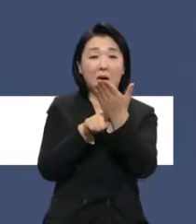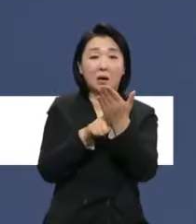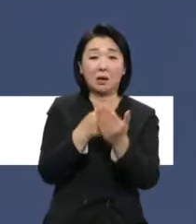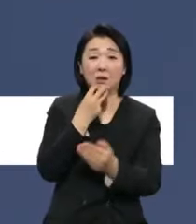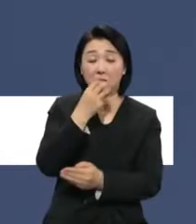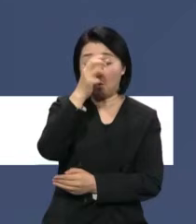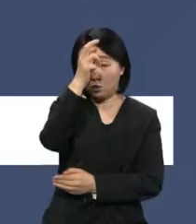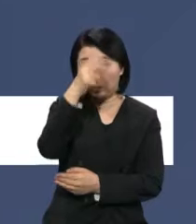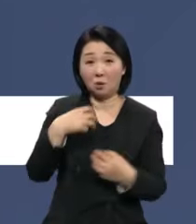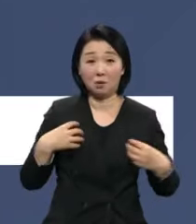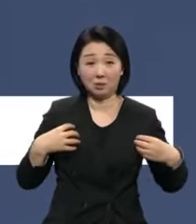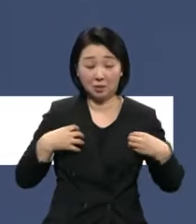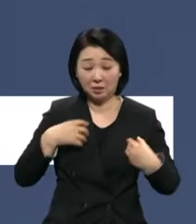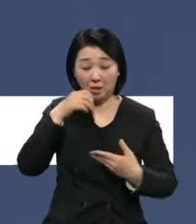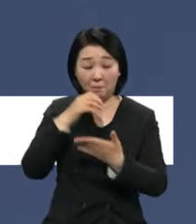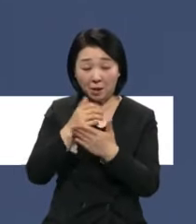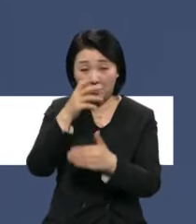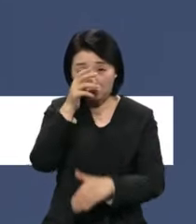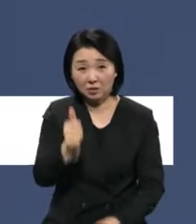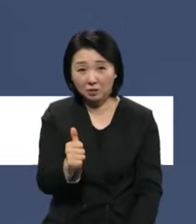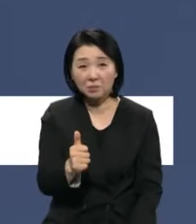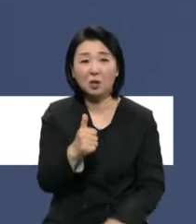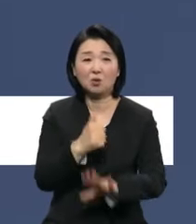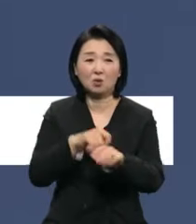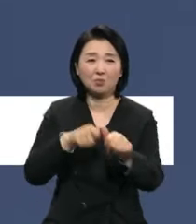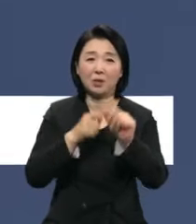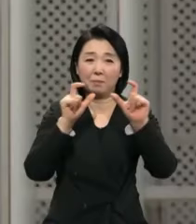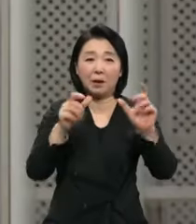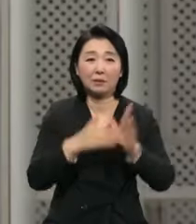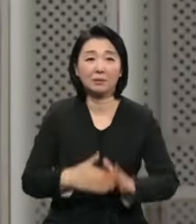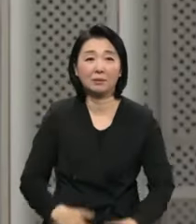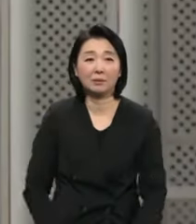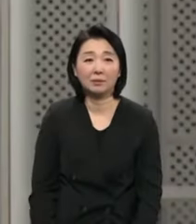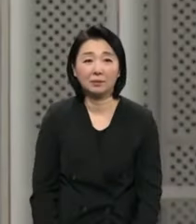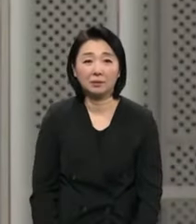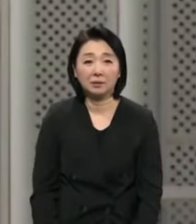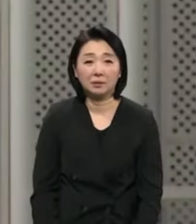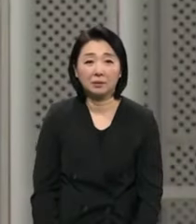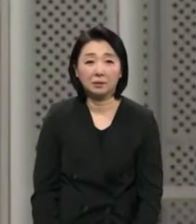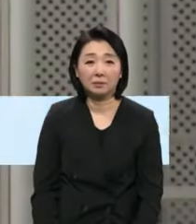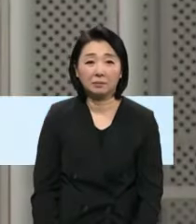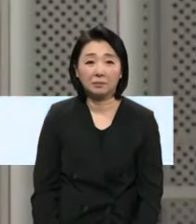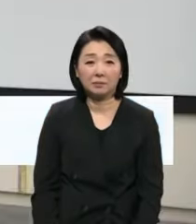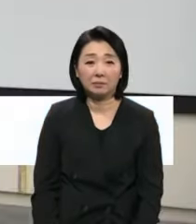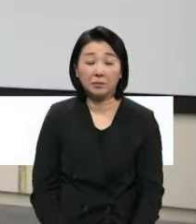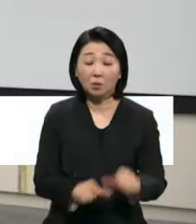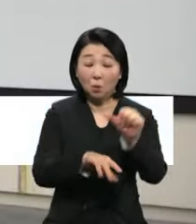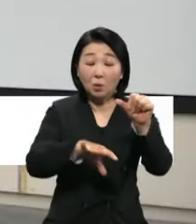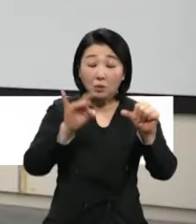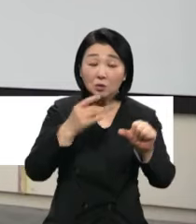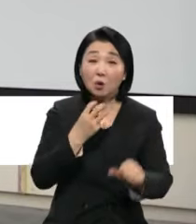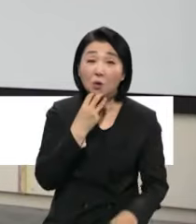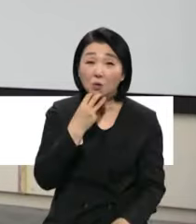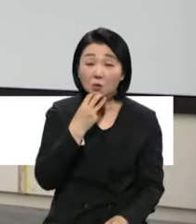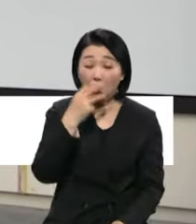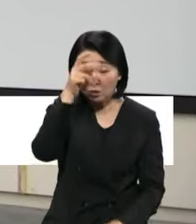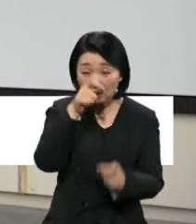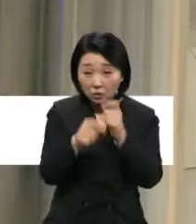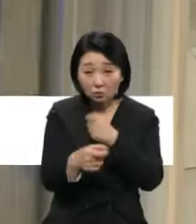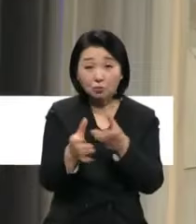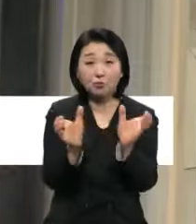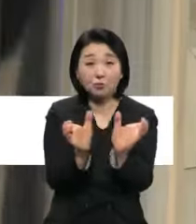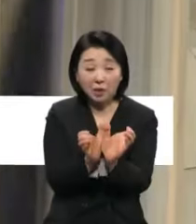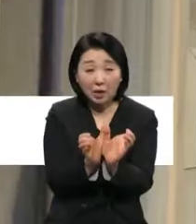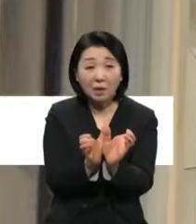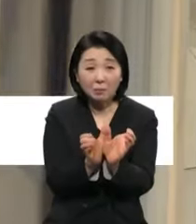서울경찰청 마약범죄수사대장이 문책성 인사조치를 당했습니다. 이달 초에는 서울의 한 지구대에서 불법 체류 혐의로 붙잡힌